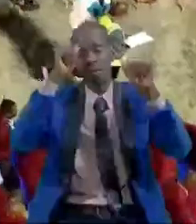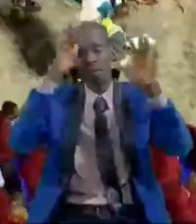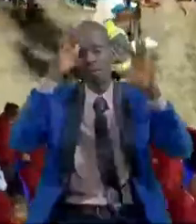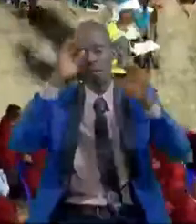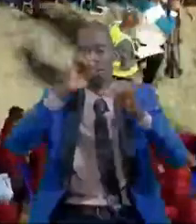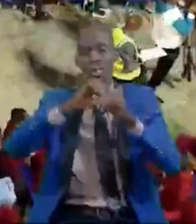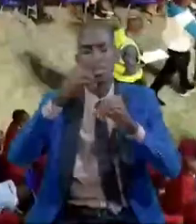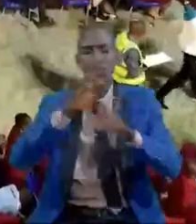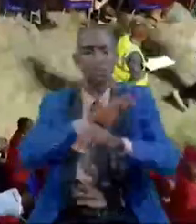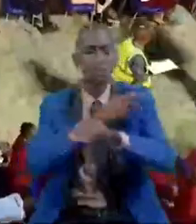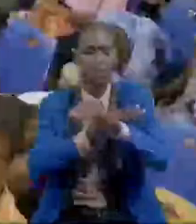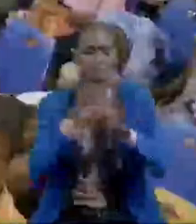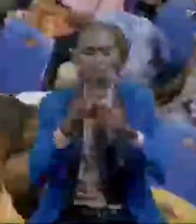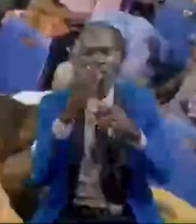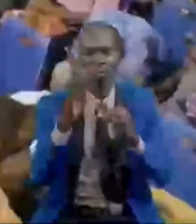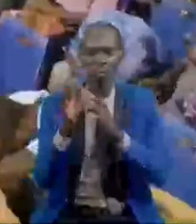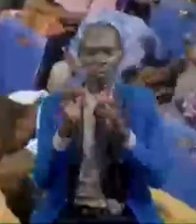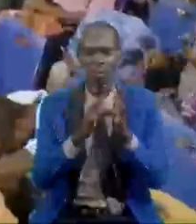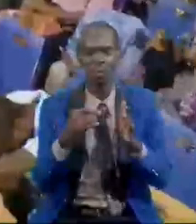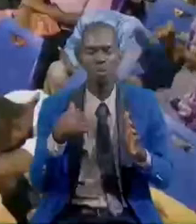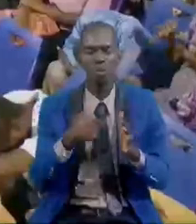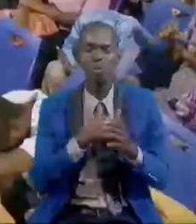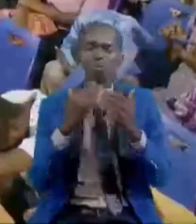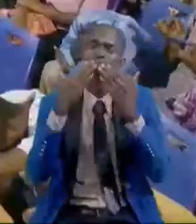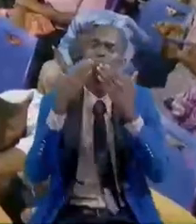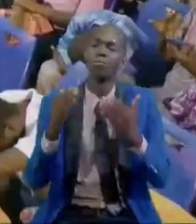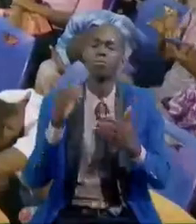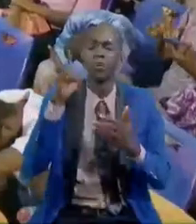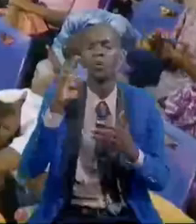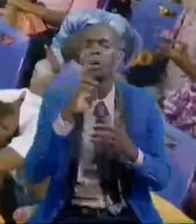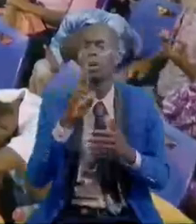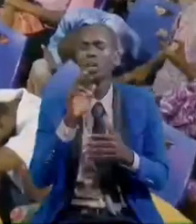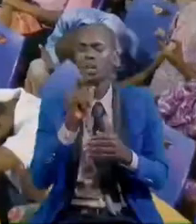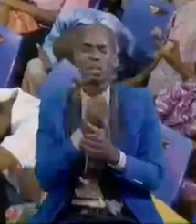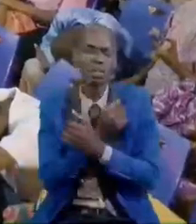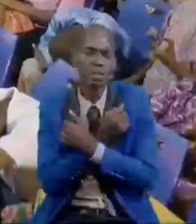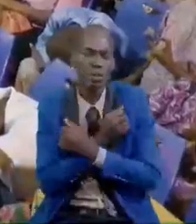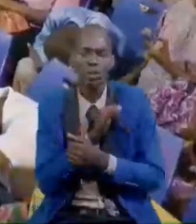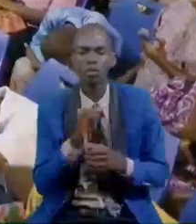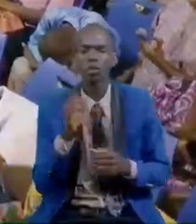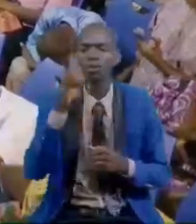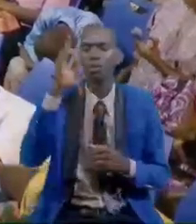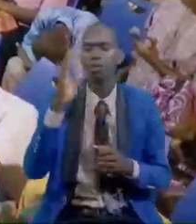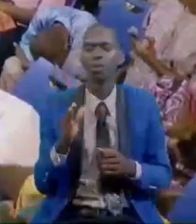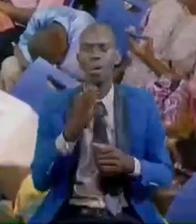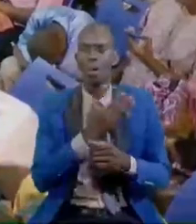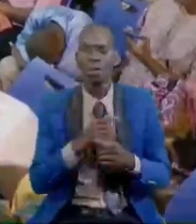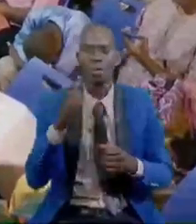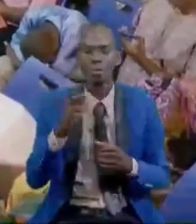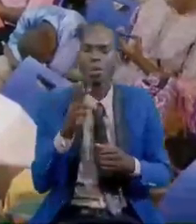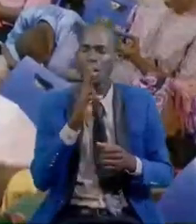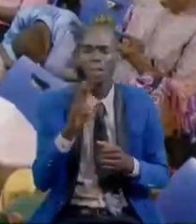Père, au nom puissant de Jésus, nous te remercions. Quel grand Dieu es-tu, un Dieu aimable, un Dieu compatissant es-tu.